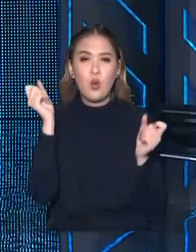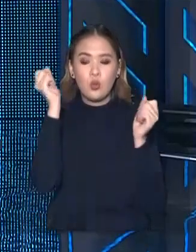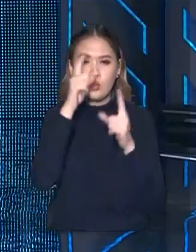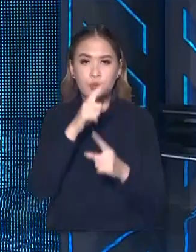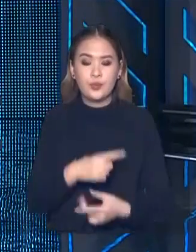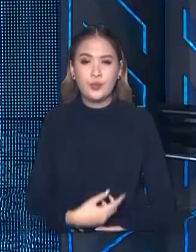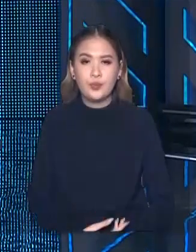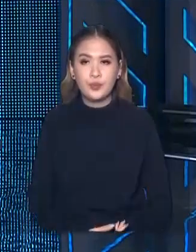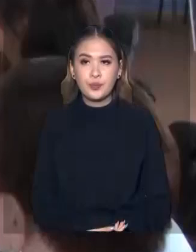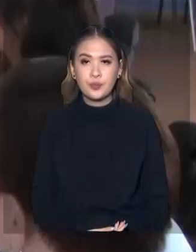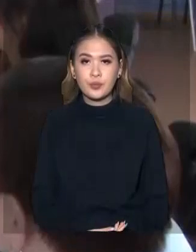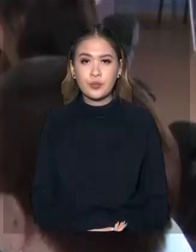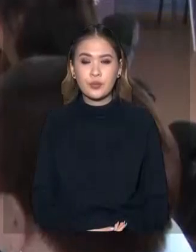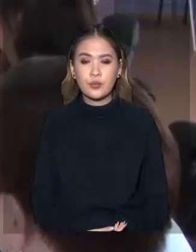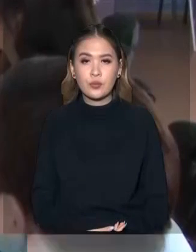Тілші тарқатады.